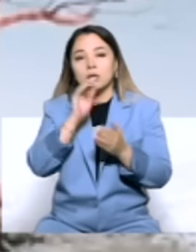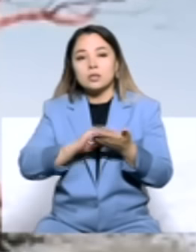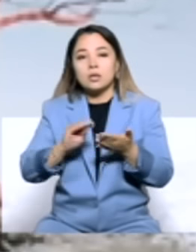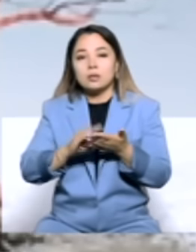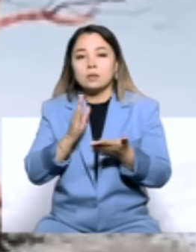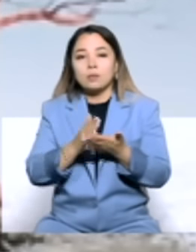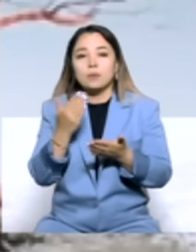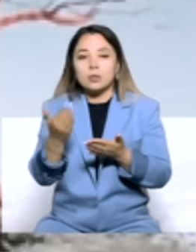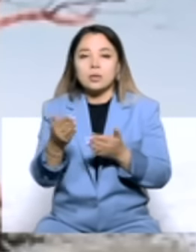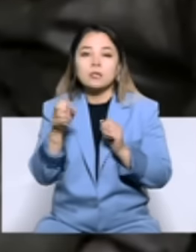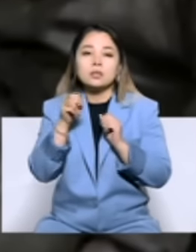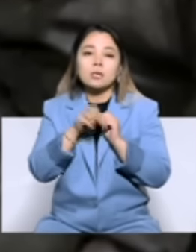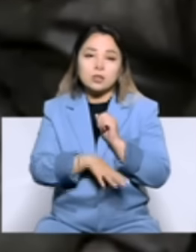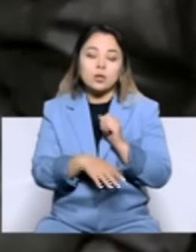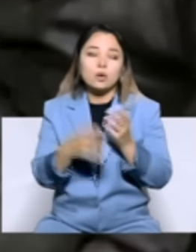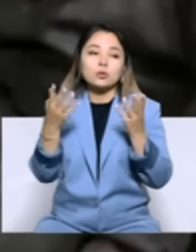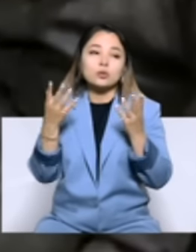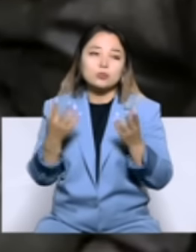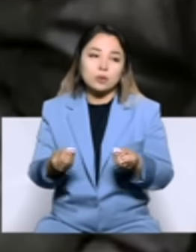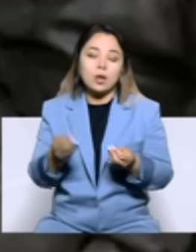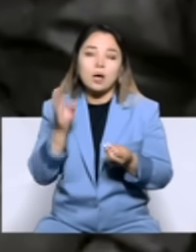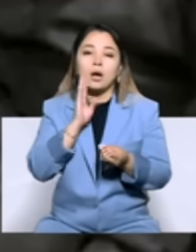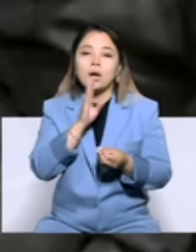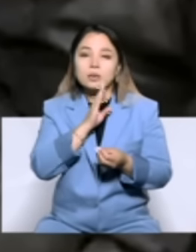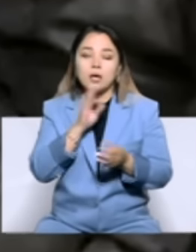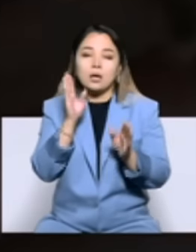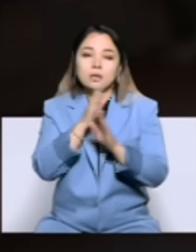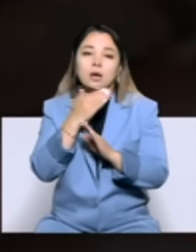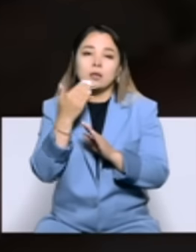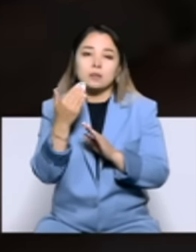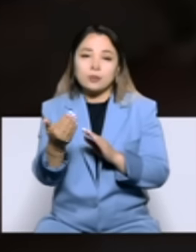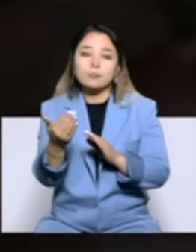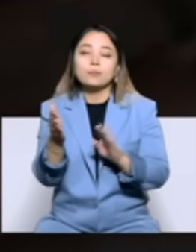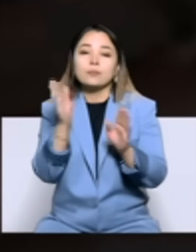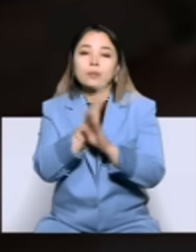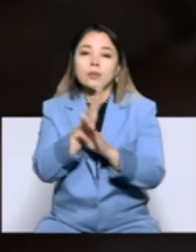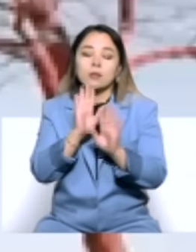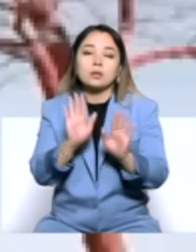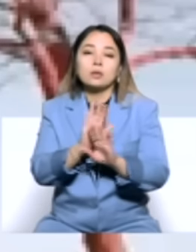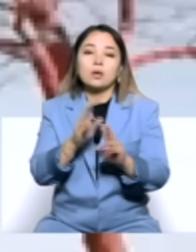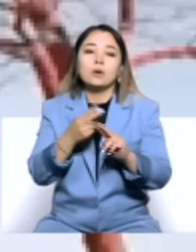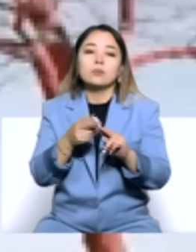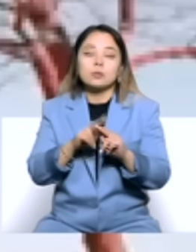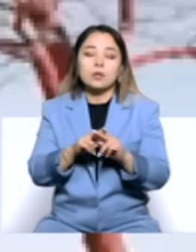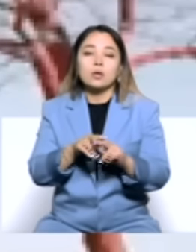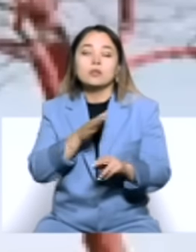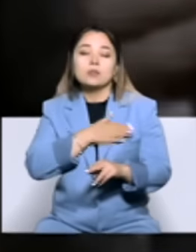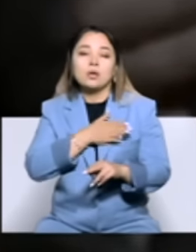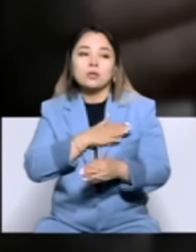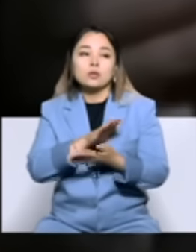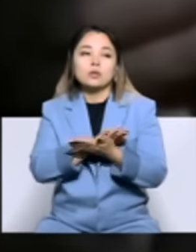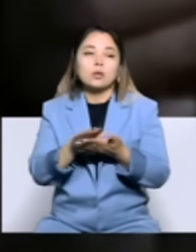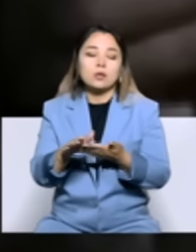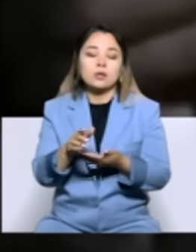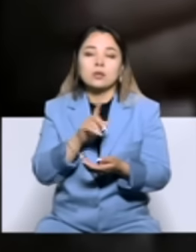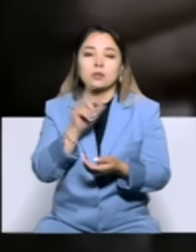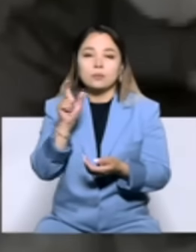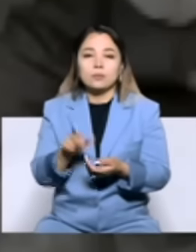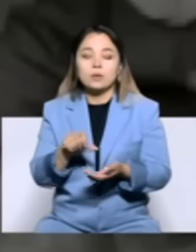жазылған. Кедейдің күні, әйелдің тағдыры, әйел ғана емес, жаны ізгі